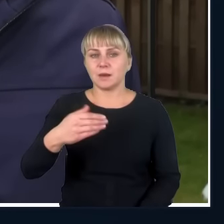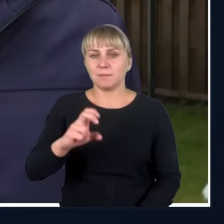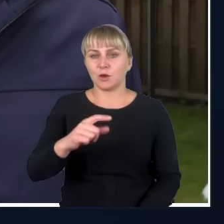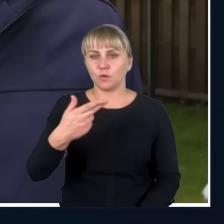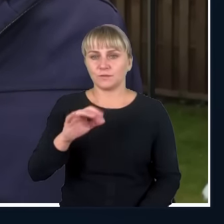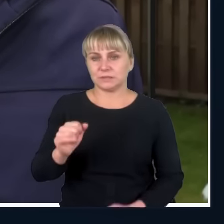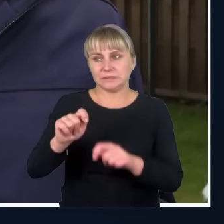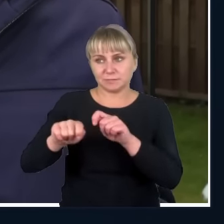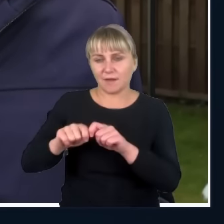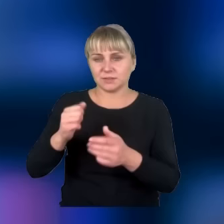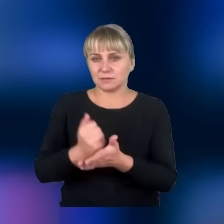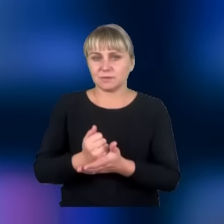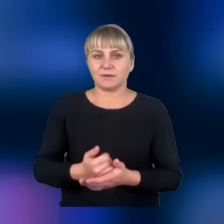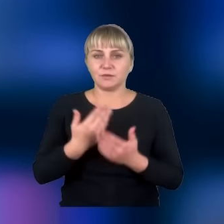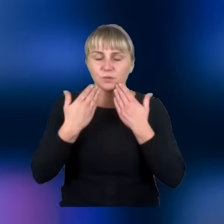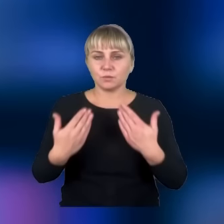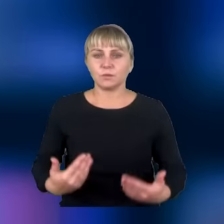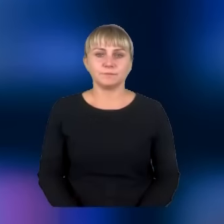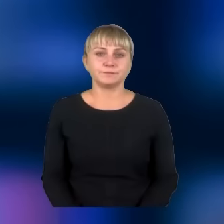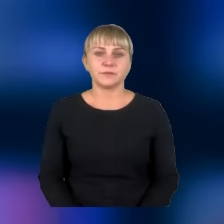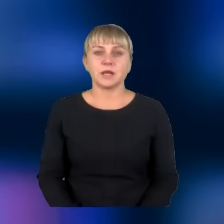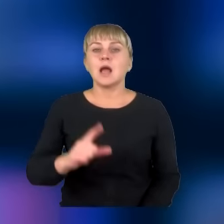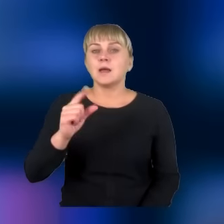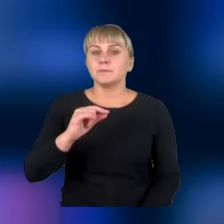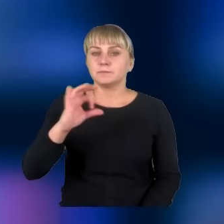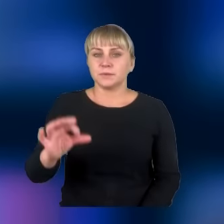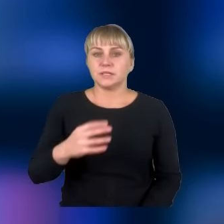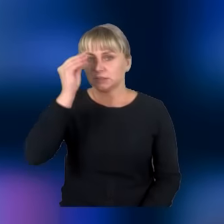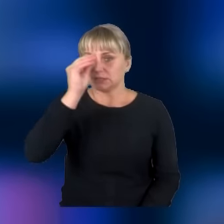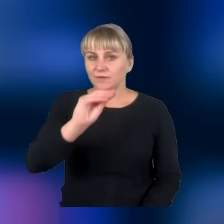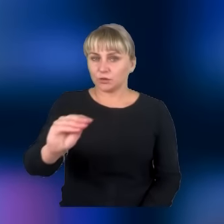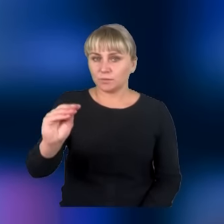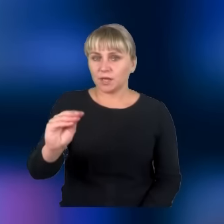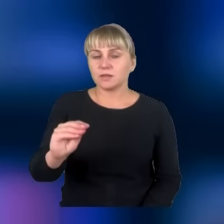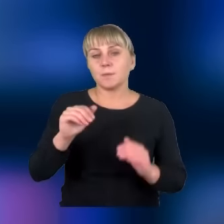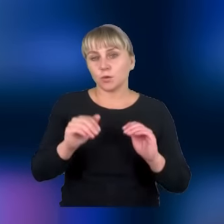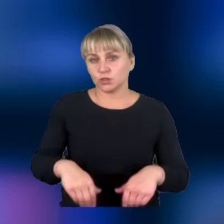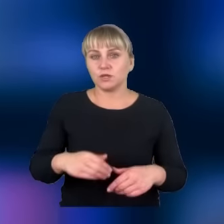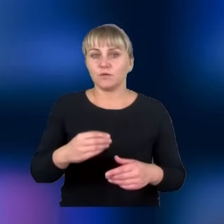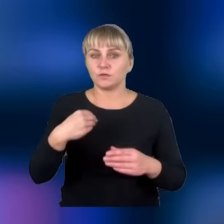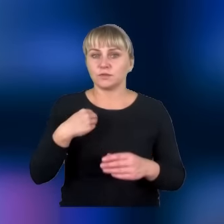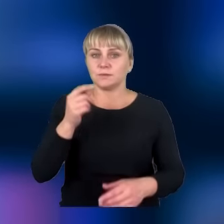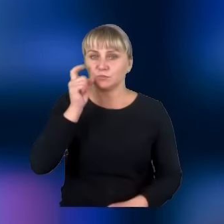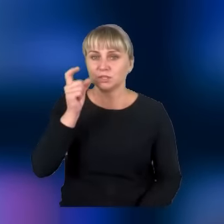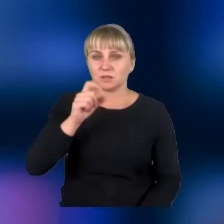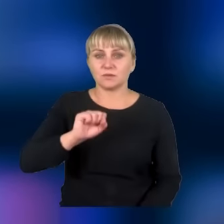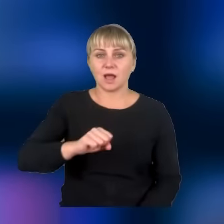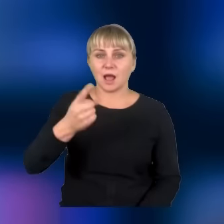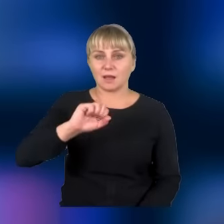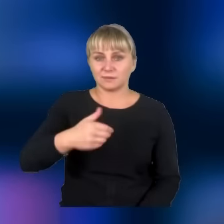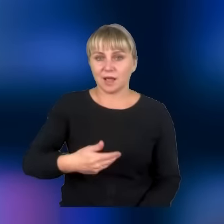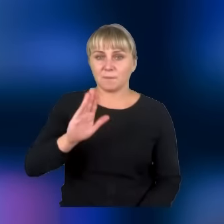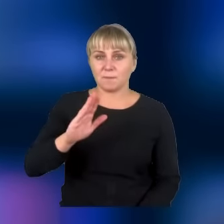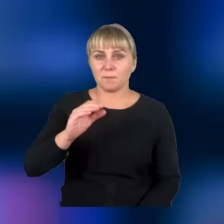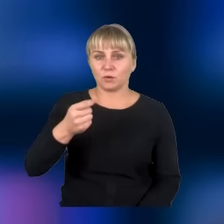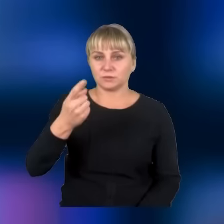Ci dziękuję. Prawo i Sprawiedliwość składa zawiadomienie o możliwości popełnienia przestępstwa przez Adama Bodnara i Donalda